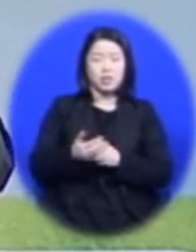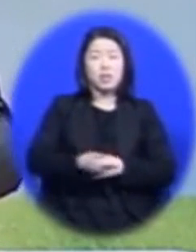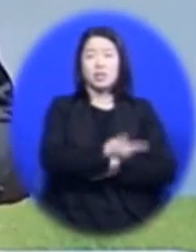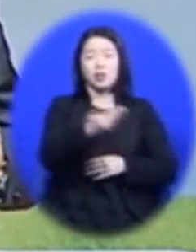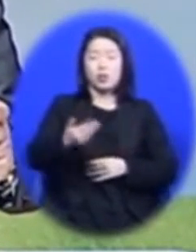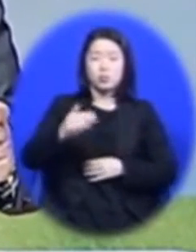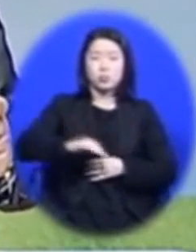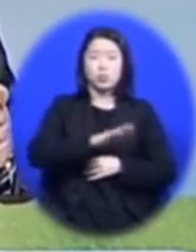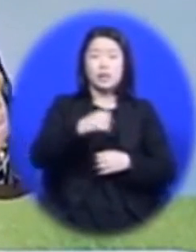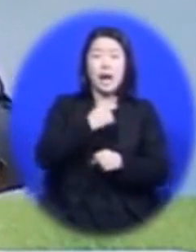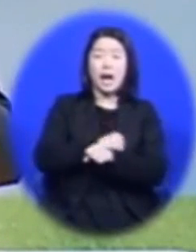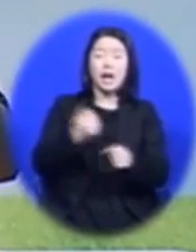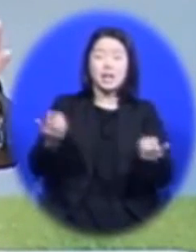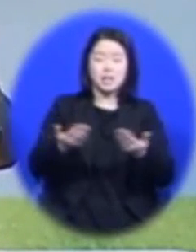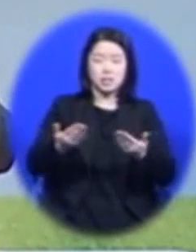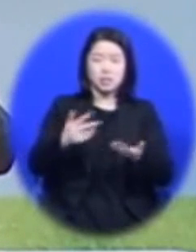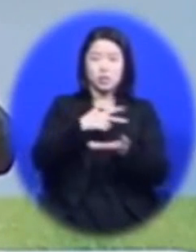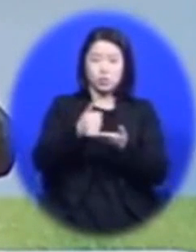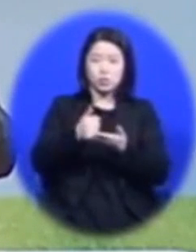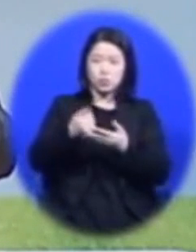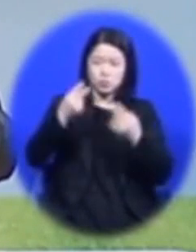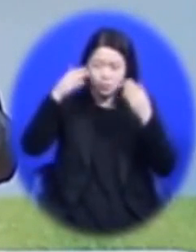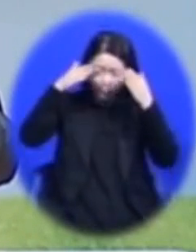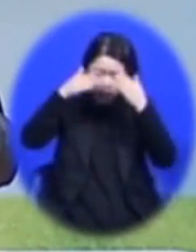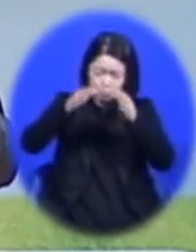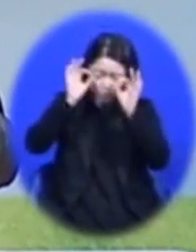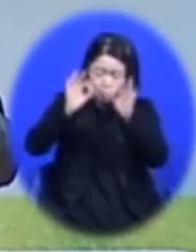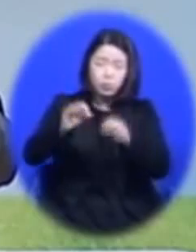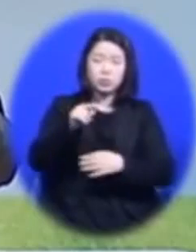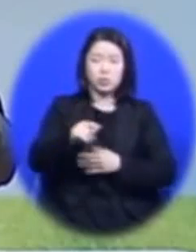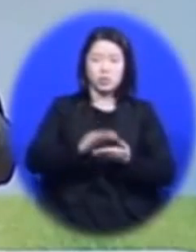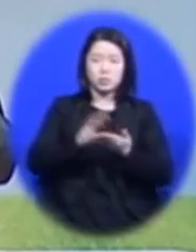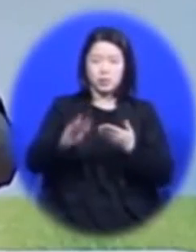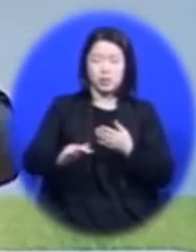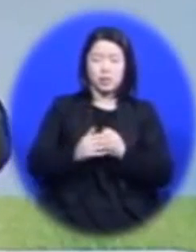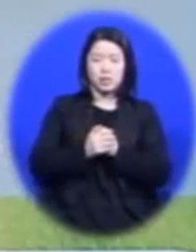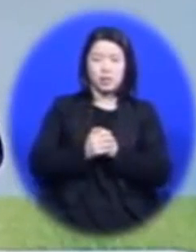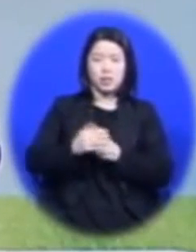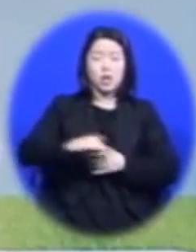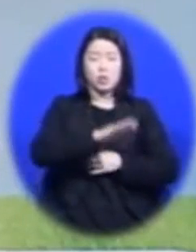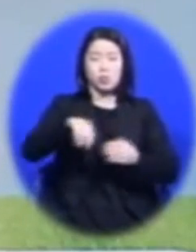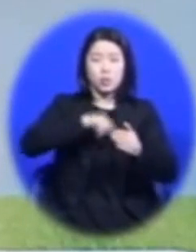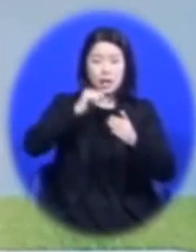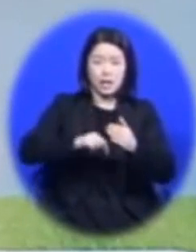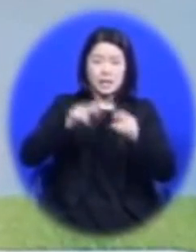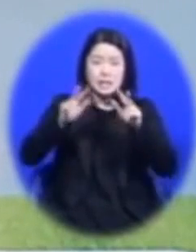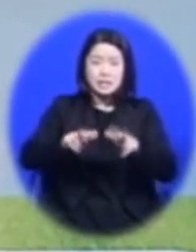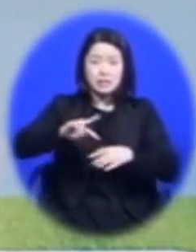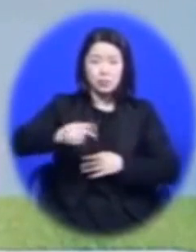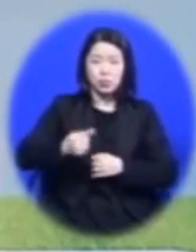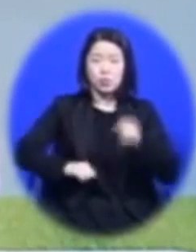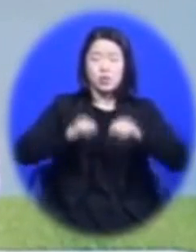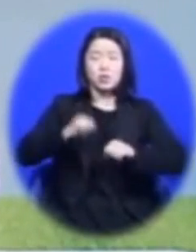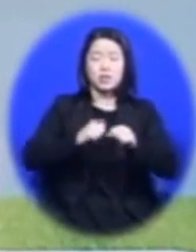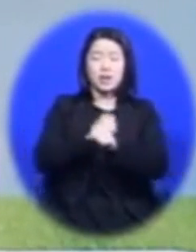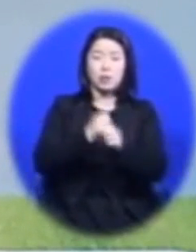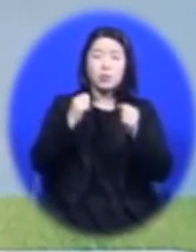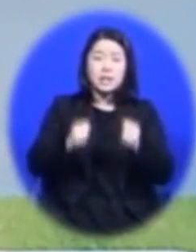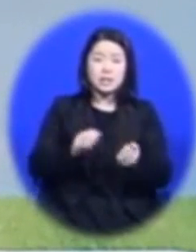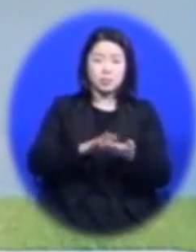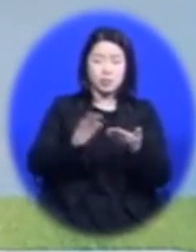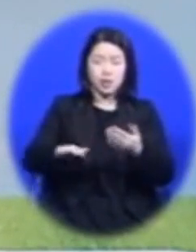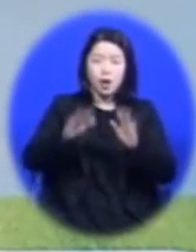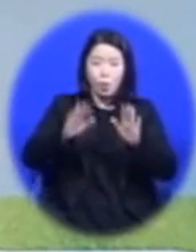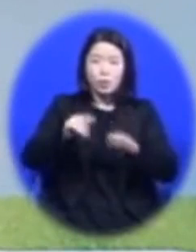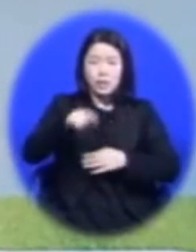여러분 우리가 할 일은 주님을 주목하는 것입니다. 우리 안에 지금도 역사하고 계세요. 오늘